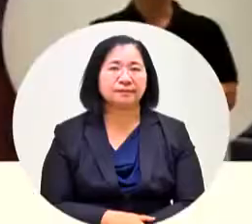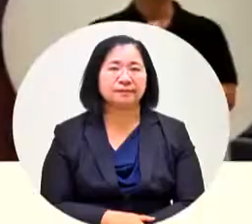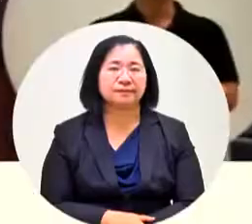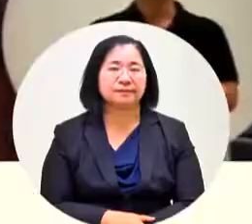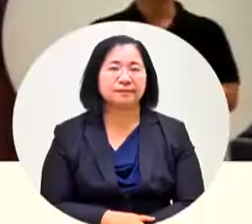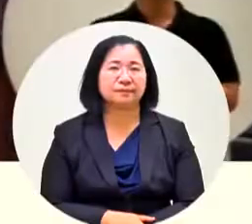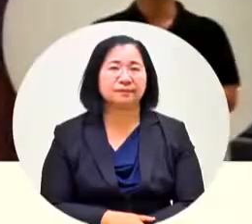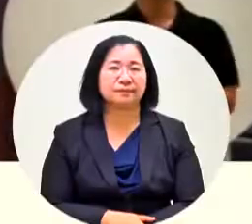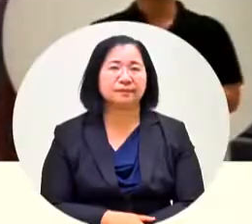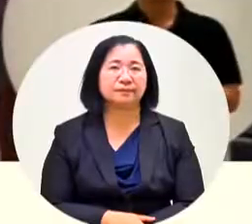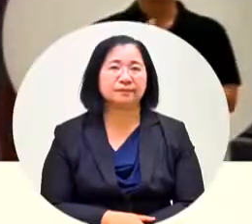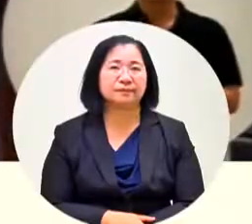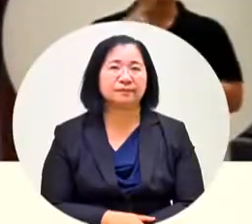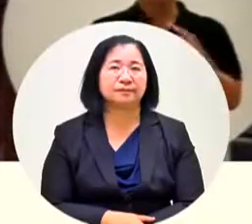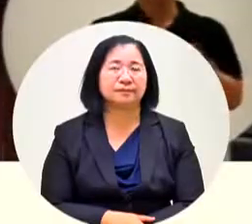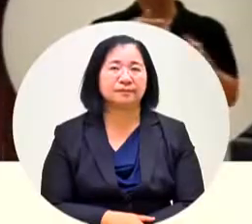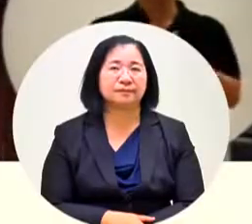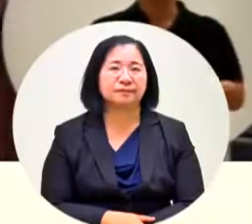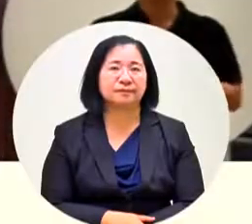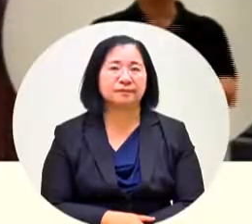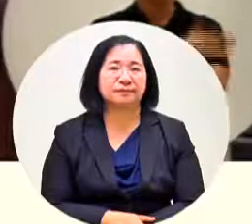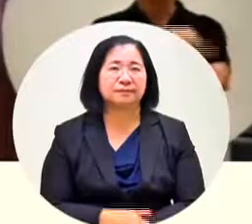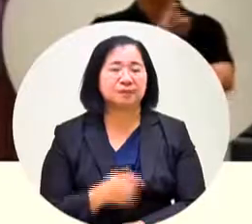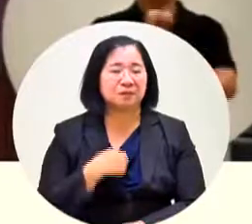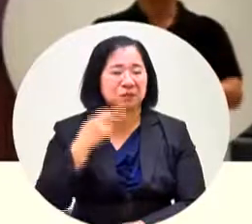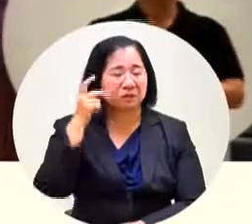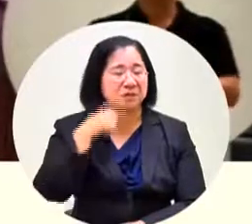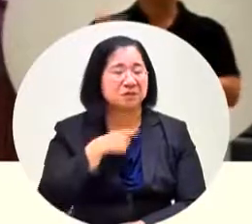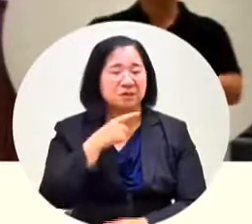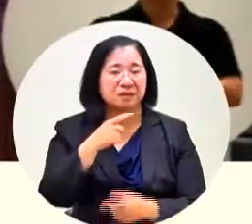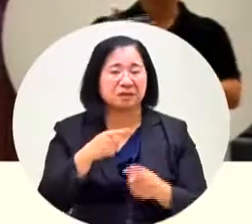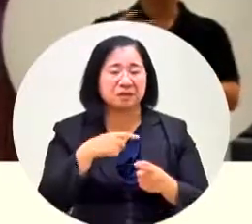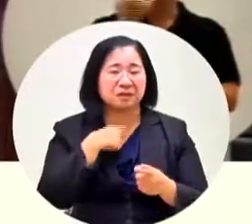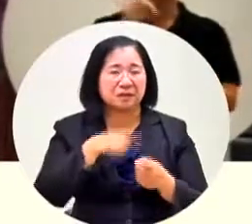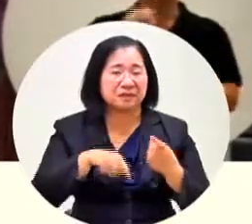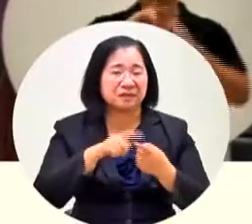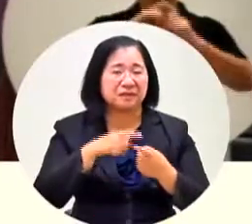好，那我，对不起，声音放大